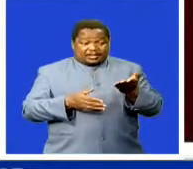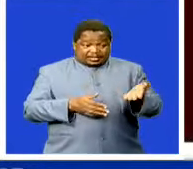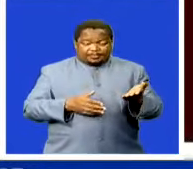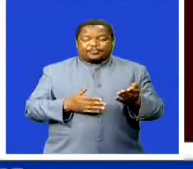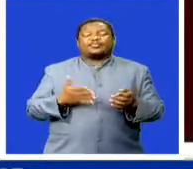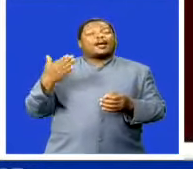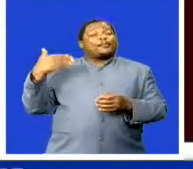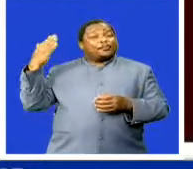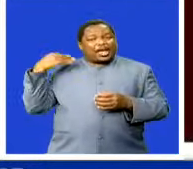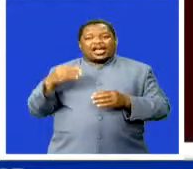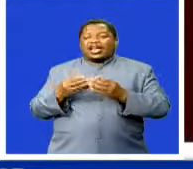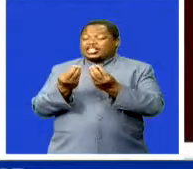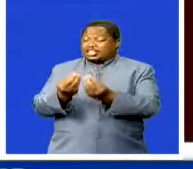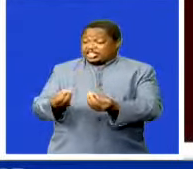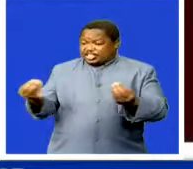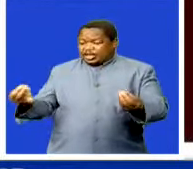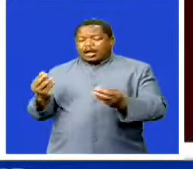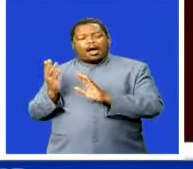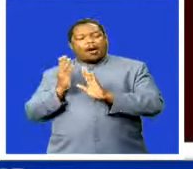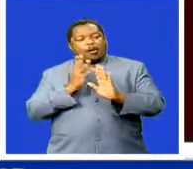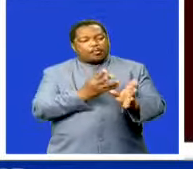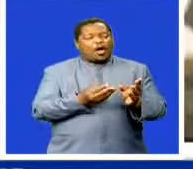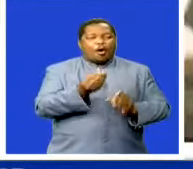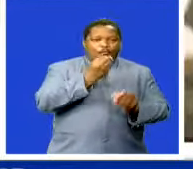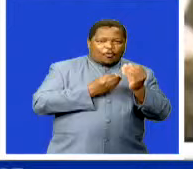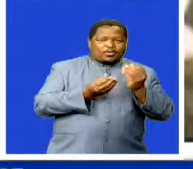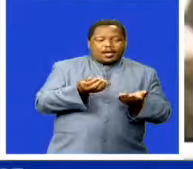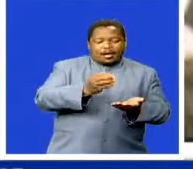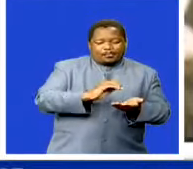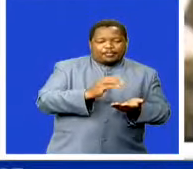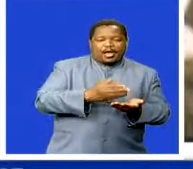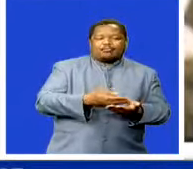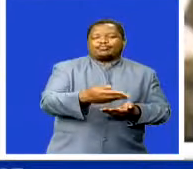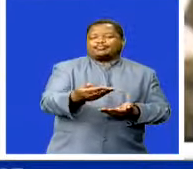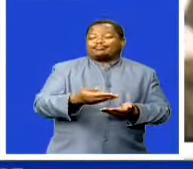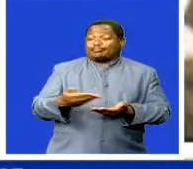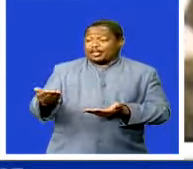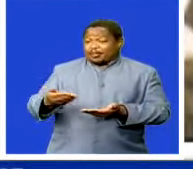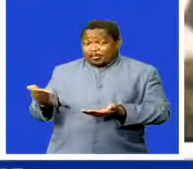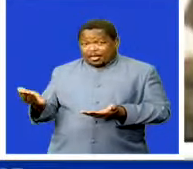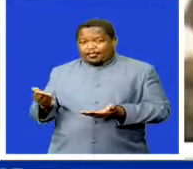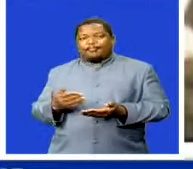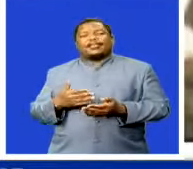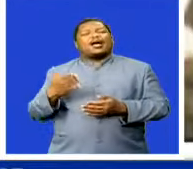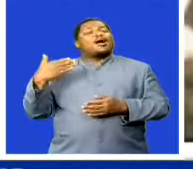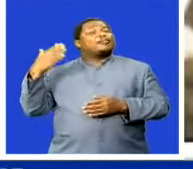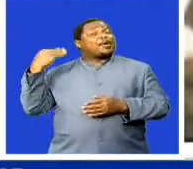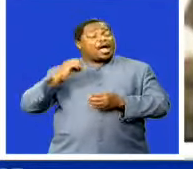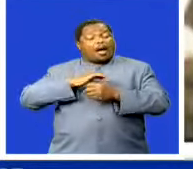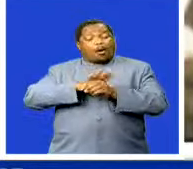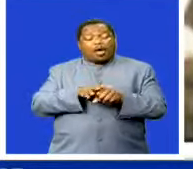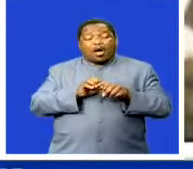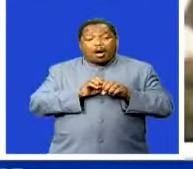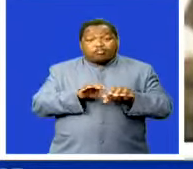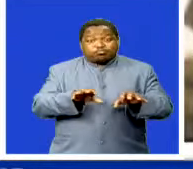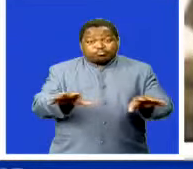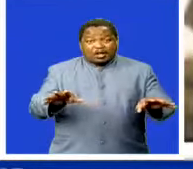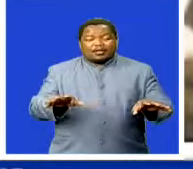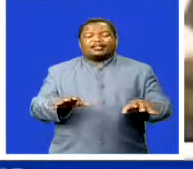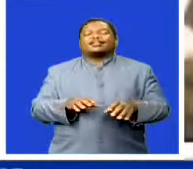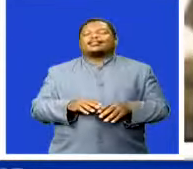Manje kwase kukhanzakala ukuthi sekuvela naye i-COVID-19 bavala abantwana. Sekukhanzakala abantwana